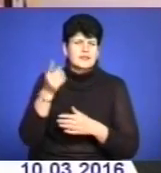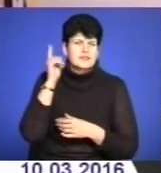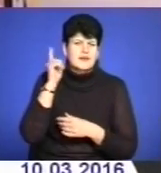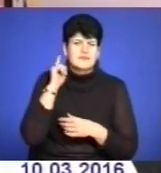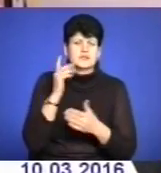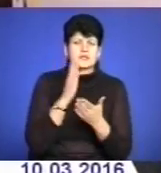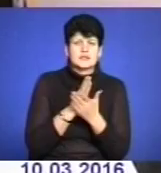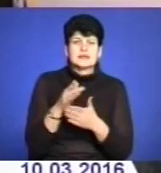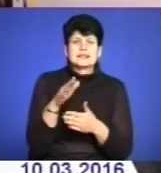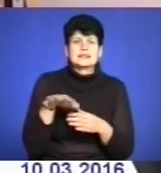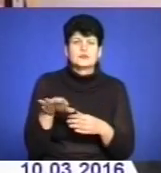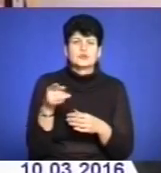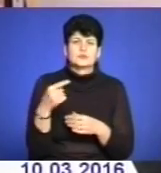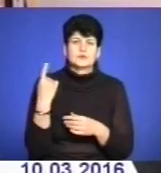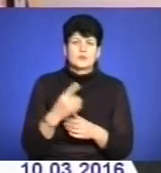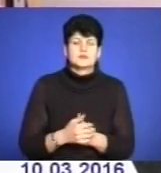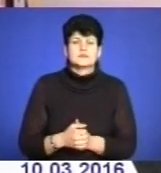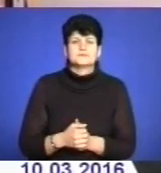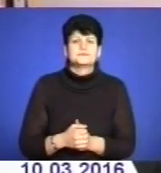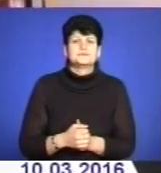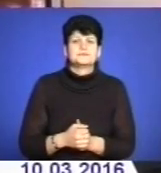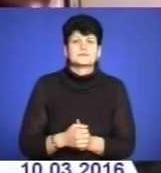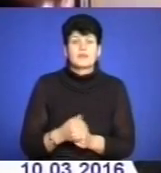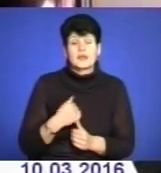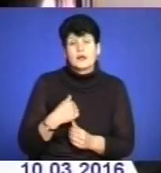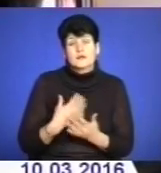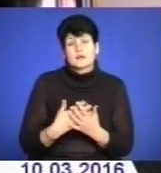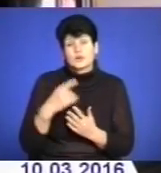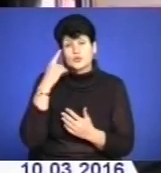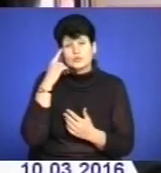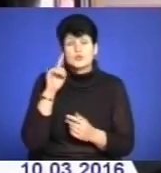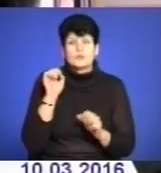території Тернопільської області. Я так думаю, що